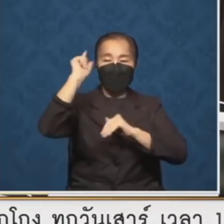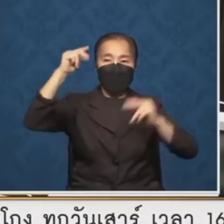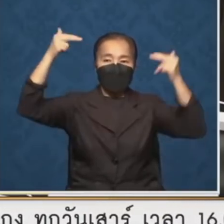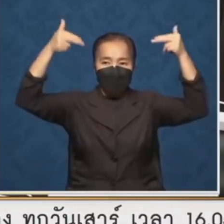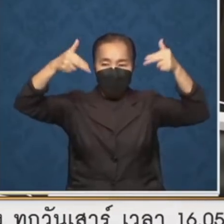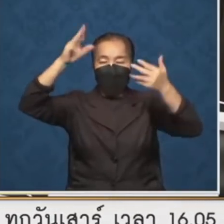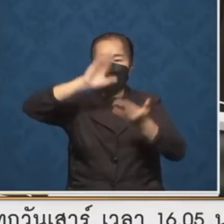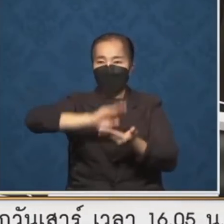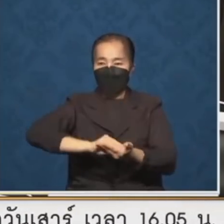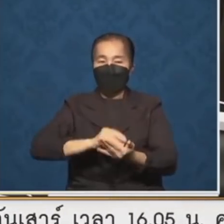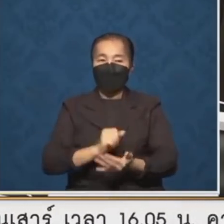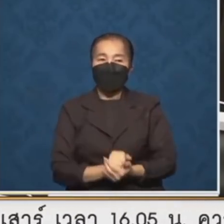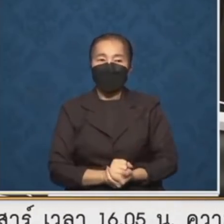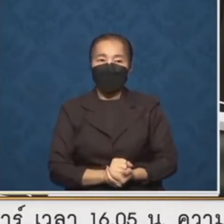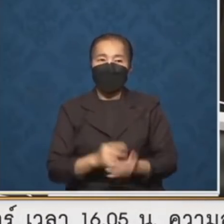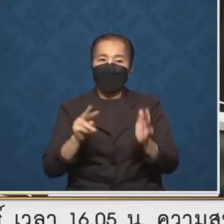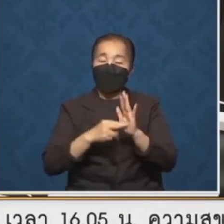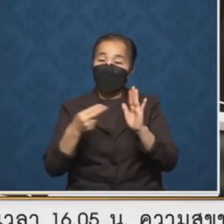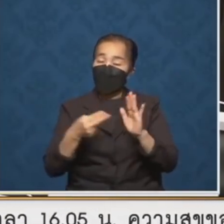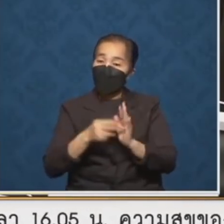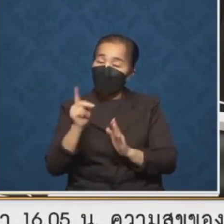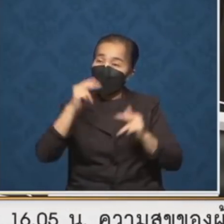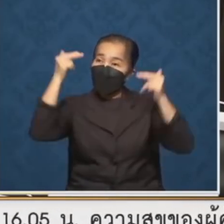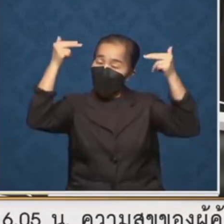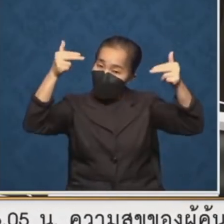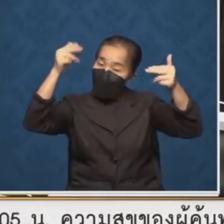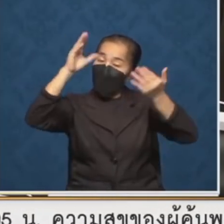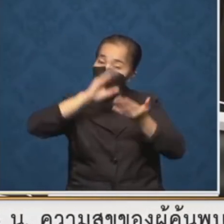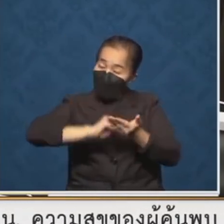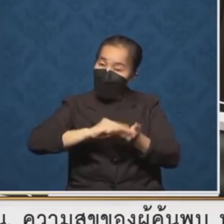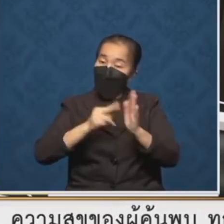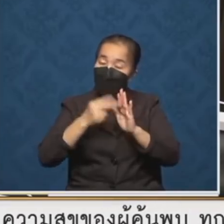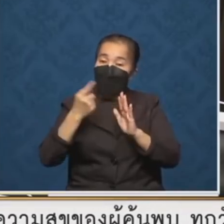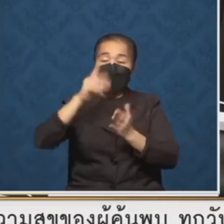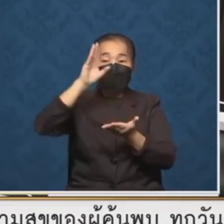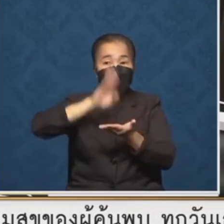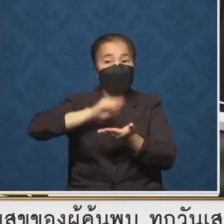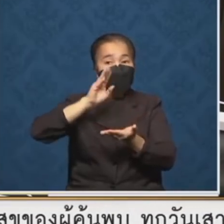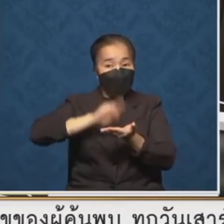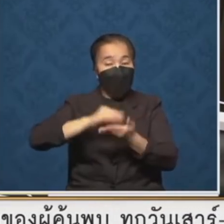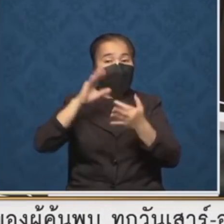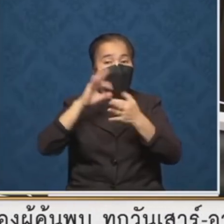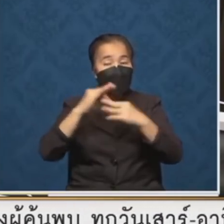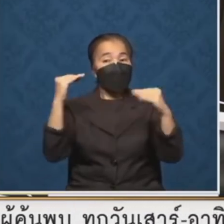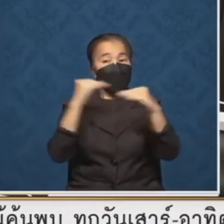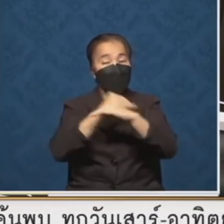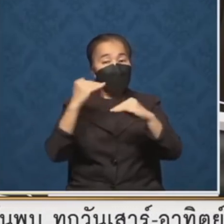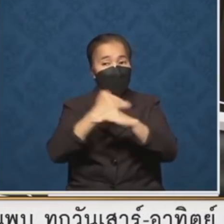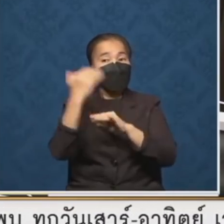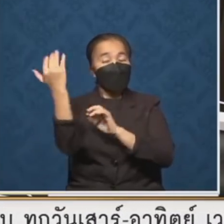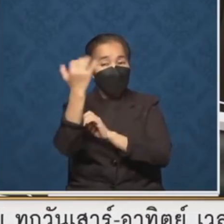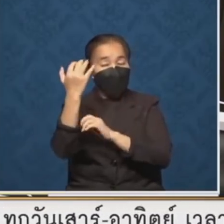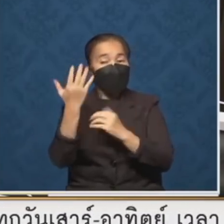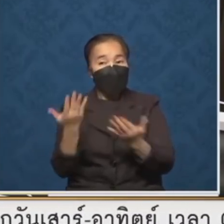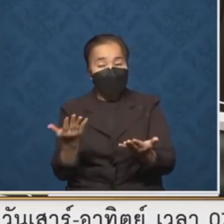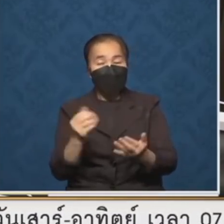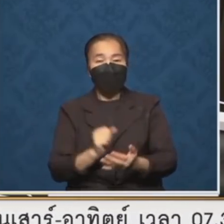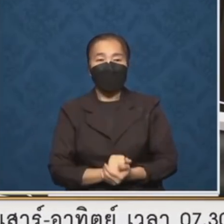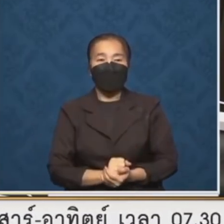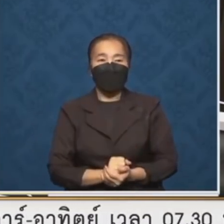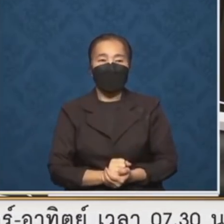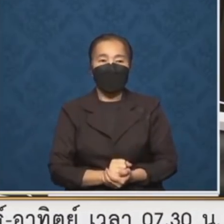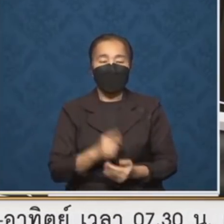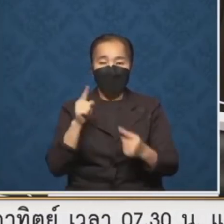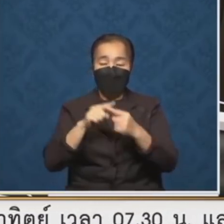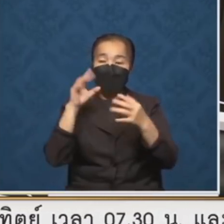รปิดนี่เรากำลังนิยามภาพในกล้องวงจรปิดเป็นข้อมูลจราจรทางคอมพิวเตอร์กันแล้วนะครับท่านประธานหนึ่งเลยครับแน่นอนว่าภ